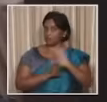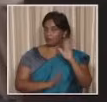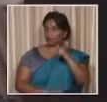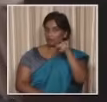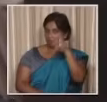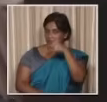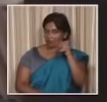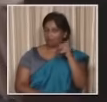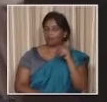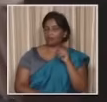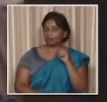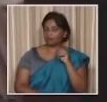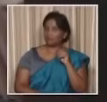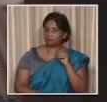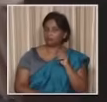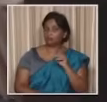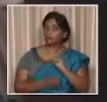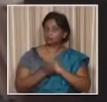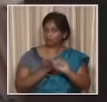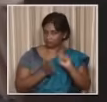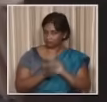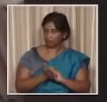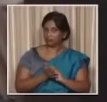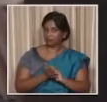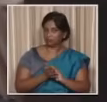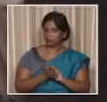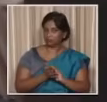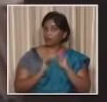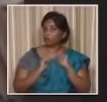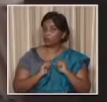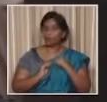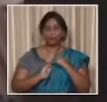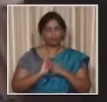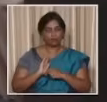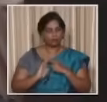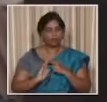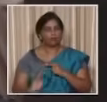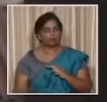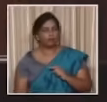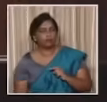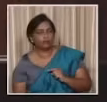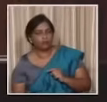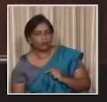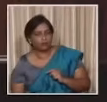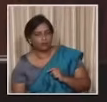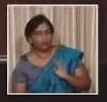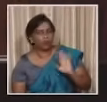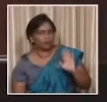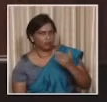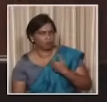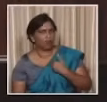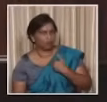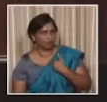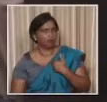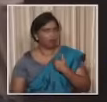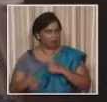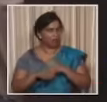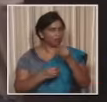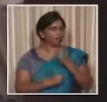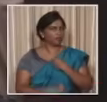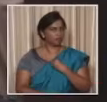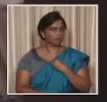කාරණාව සටහන් කරගන්න මොකද මේ රටේ විපක්ෂ නැතුමක් කෙටියෙන් පැහැදිලි කරන්න දැන් මට අවස්ථාව දෙන්න